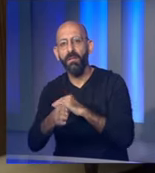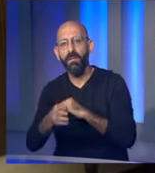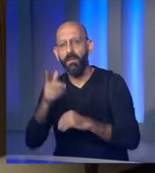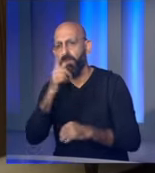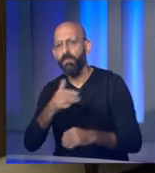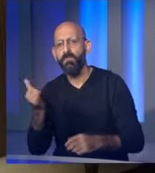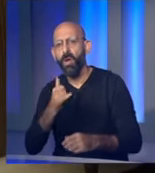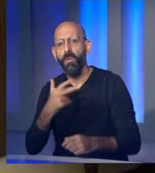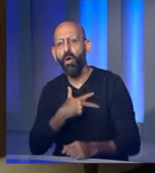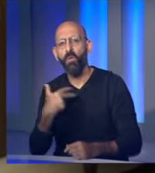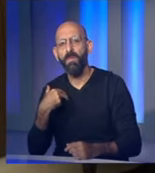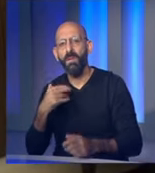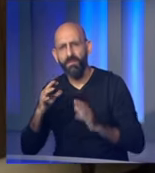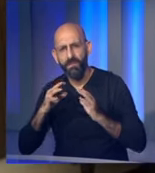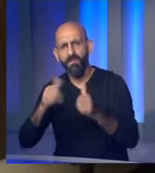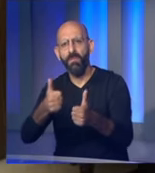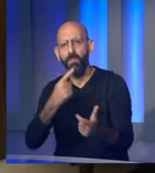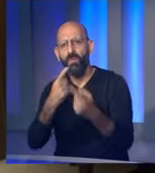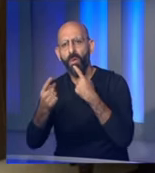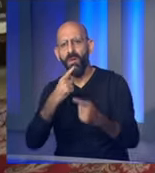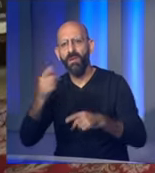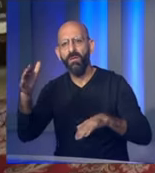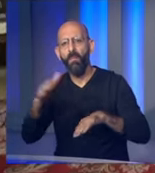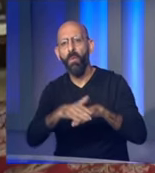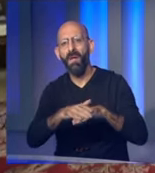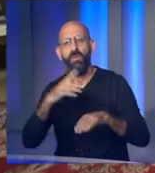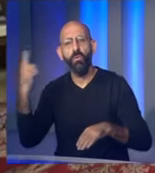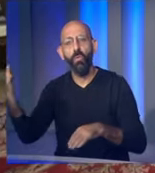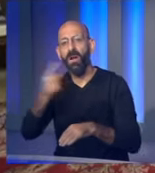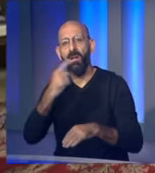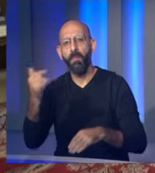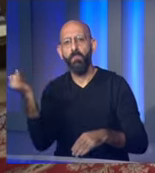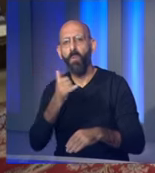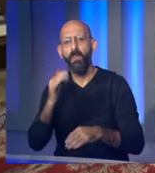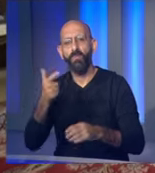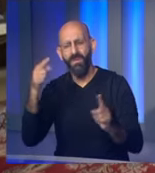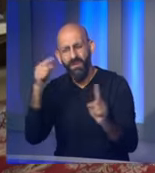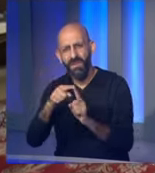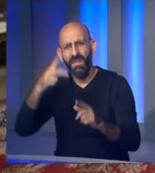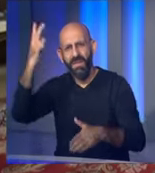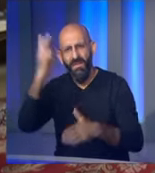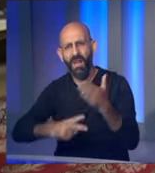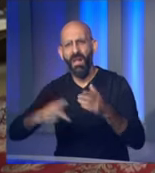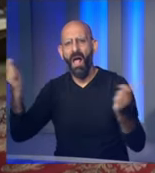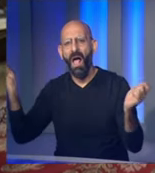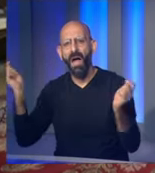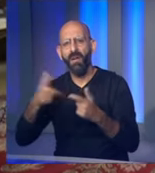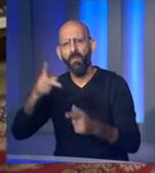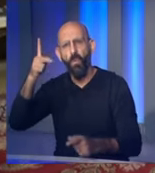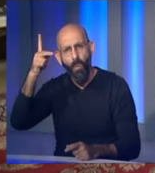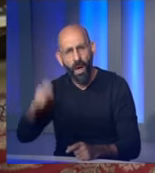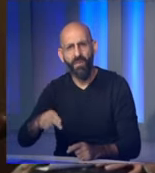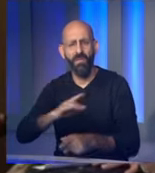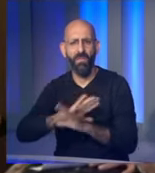والوطني المطلوب اكثر من اي وقت مضى انما يعطي قوه دفع للدوله في مفاوضاتها الجاريه مع الدبلوماسيه الدوليه من اجل التوصل